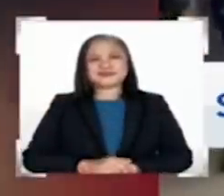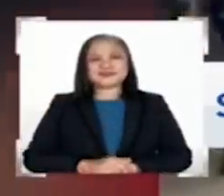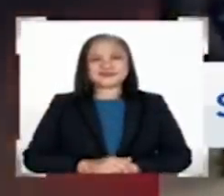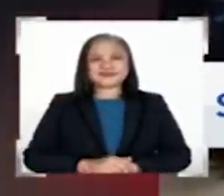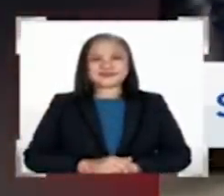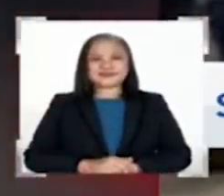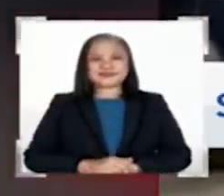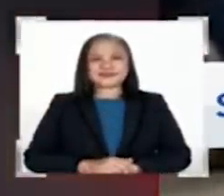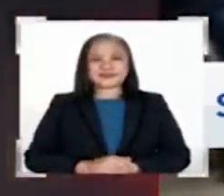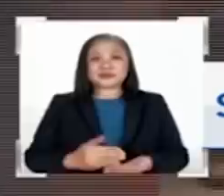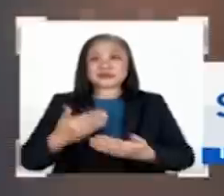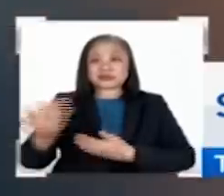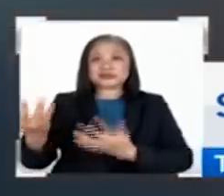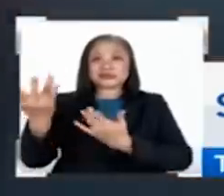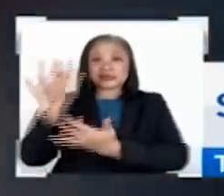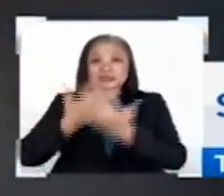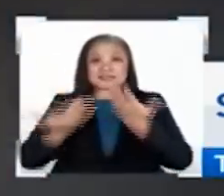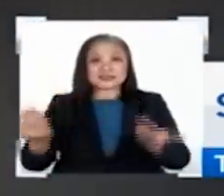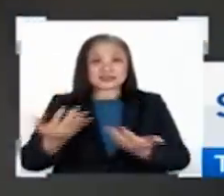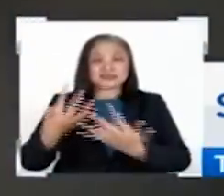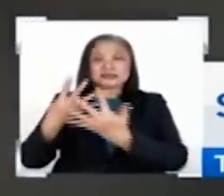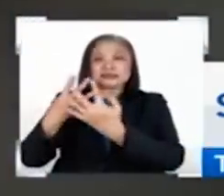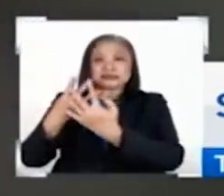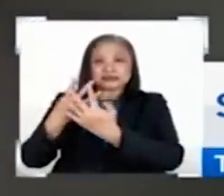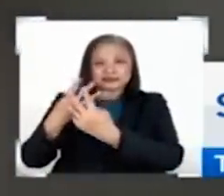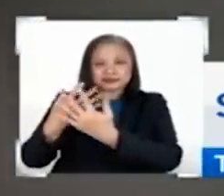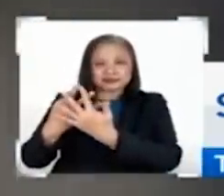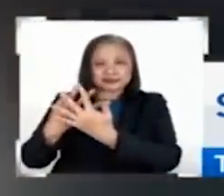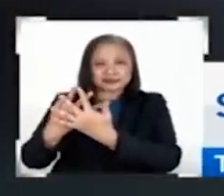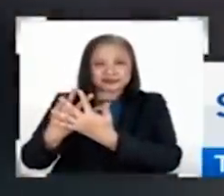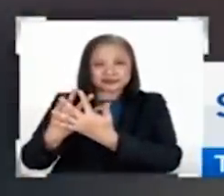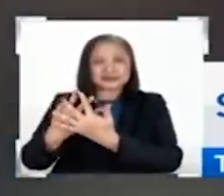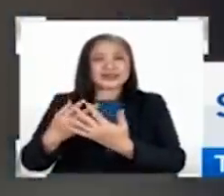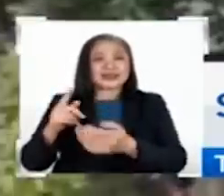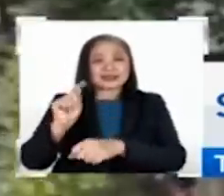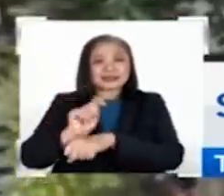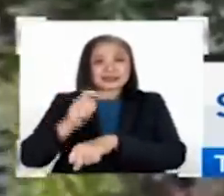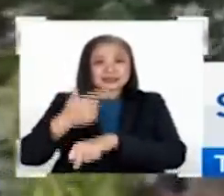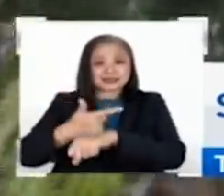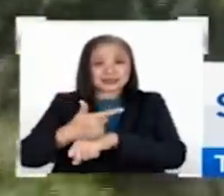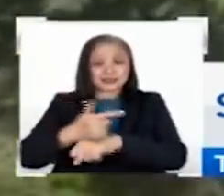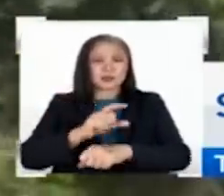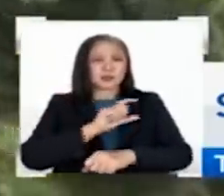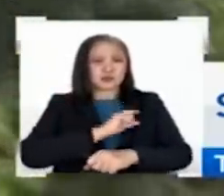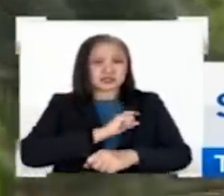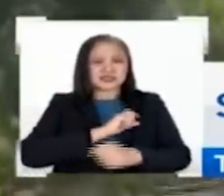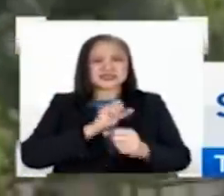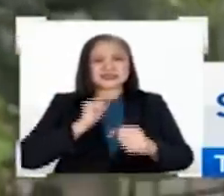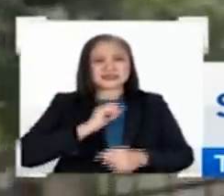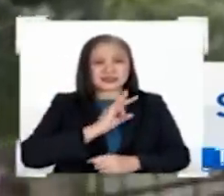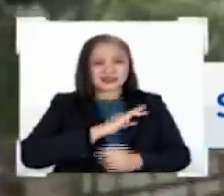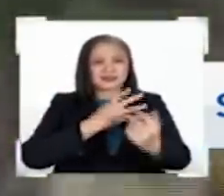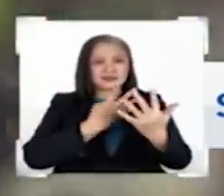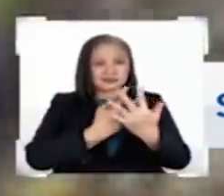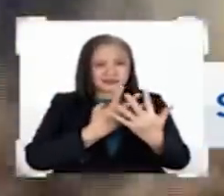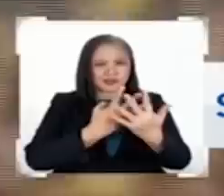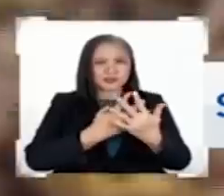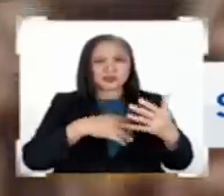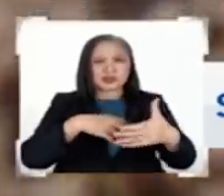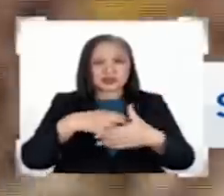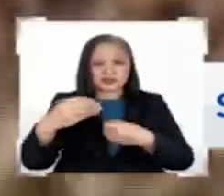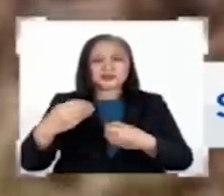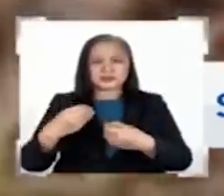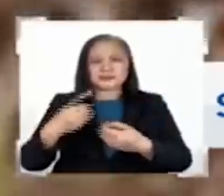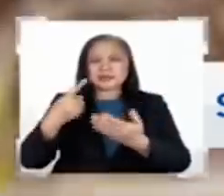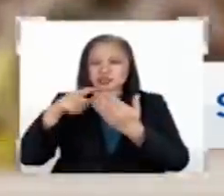Nagkasunog din sa isang presinto sa Taguig. Napalabas ang mga pulis, staff, pati mga preso. All accounted for naman ang mga inmate. Alkohol